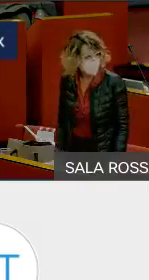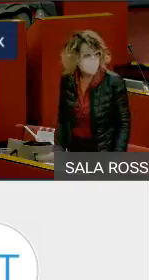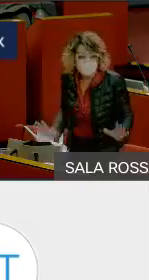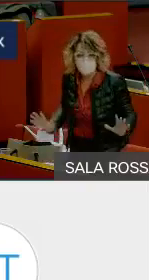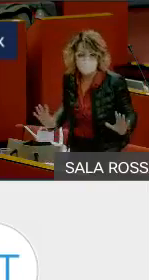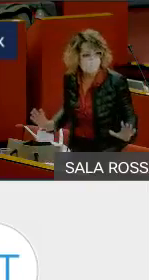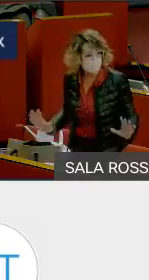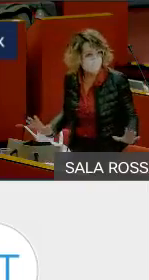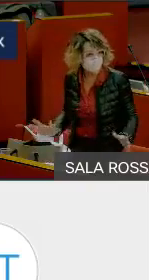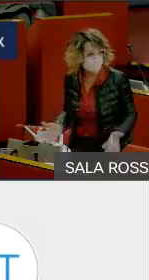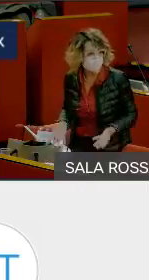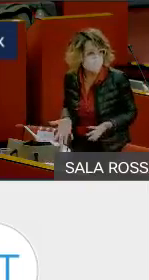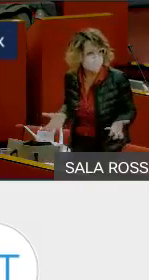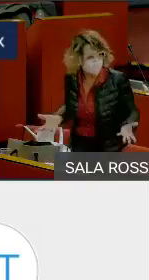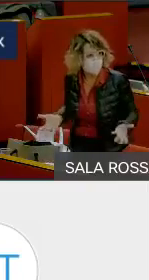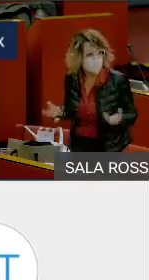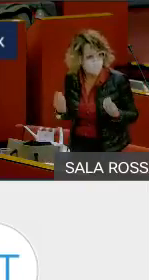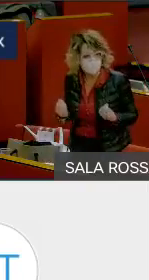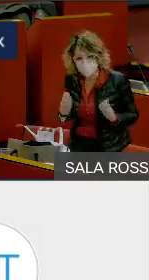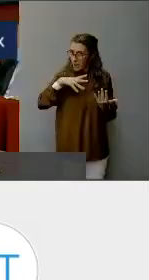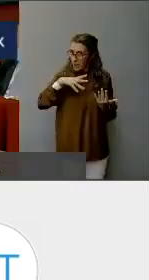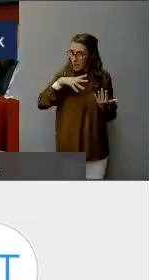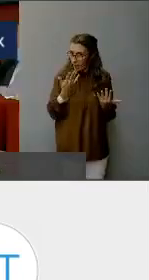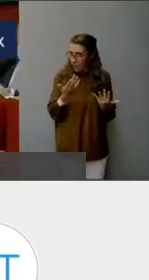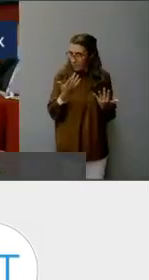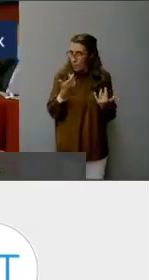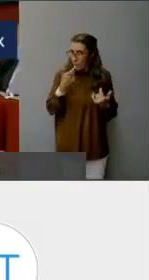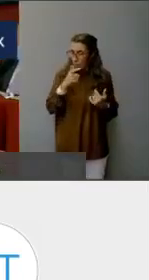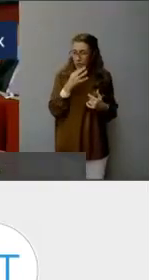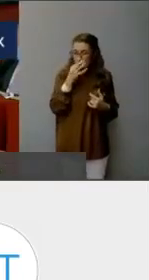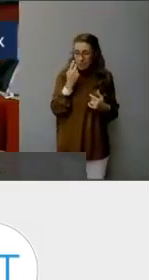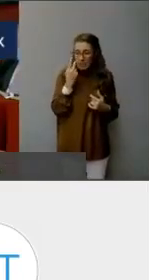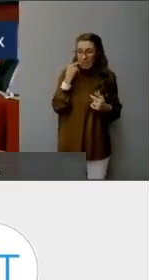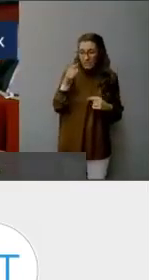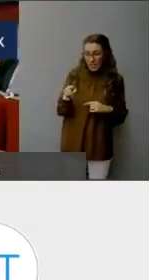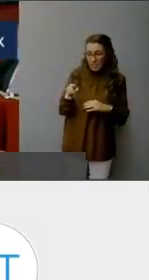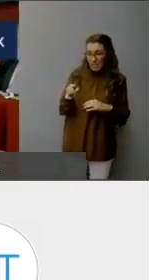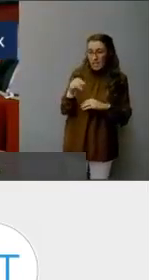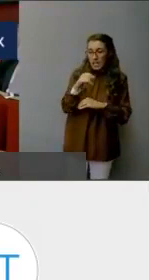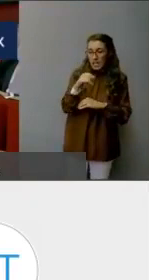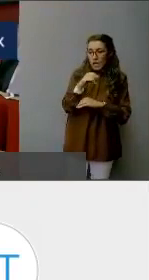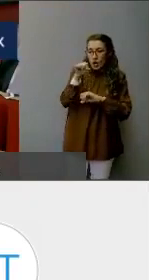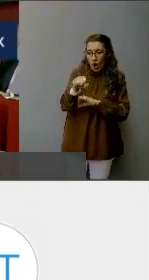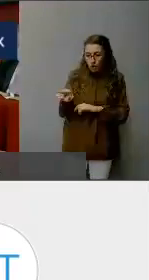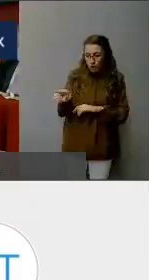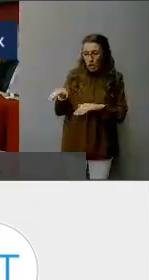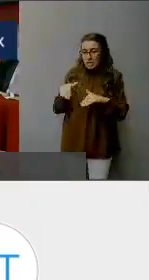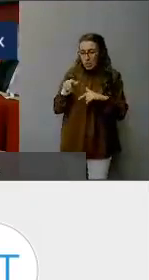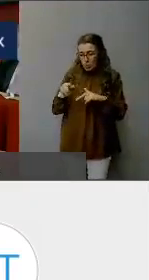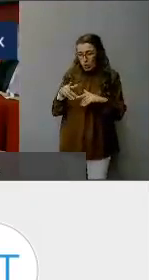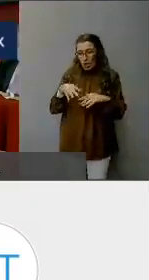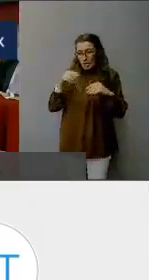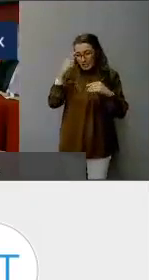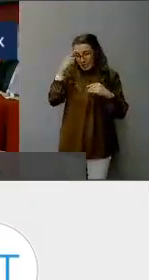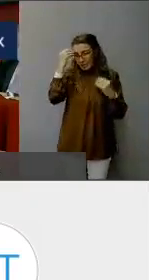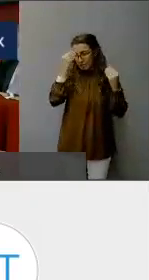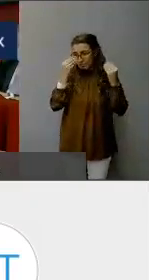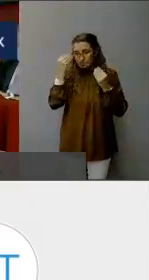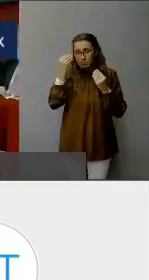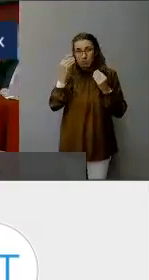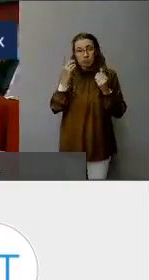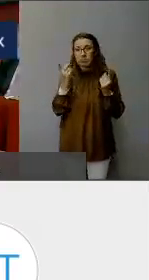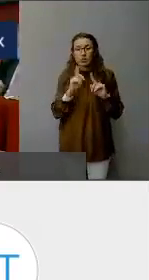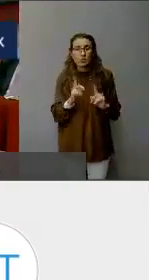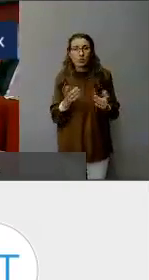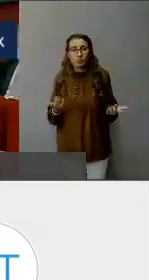astensioni io speravo in questo perché dimostrava un'attenzione che va al di là poi della logica perché guardate qua non si parla di partiti